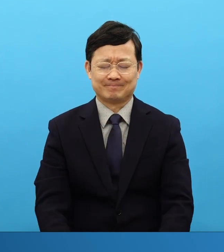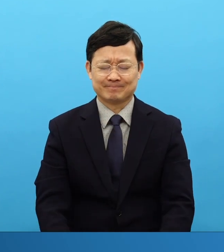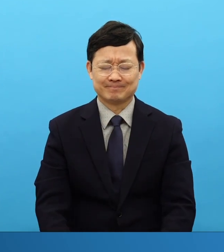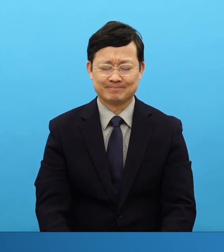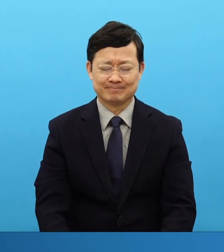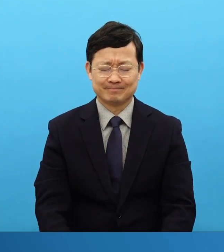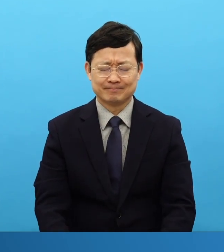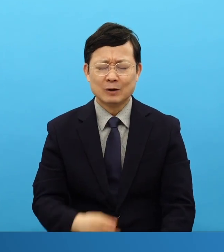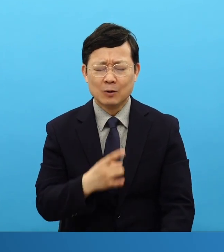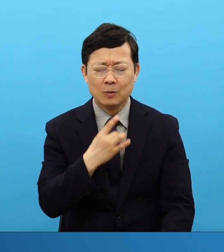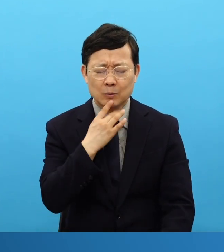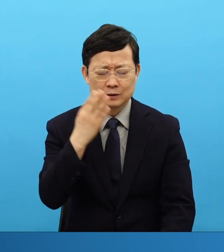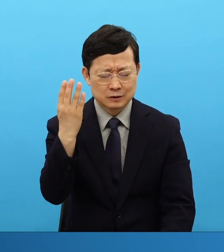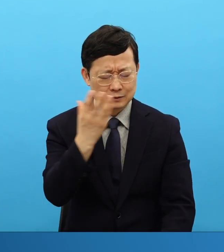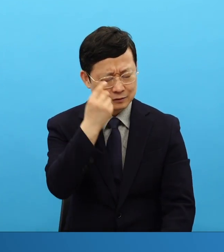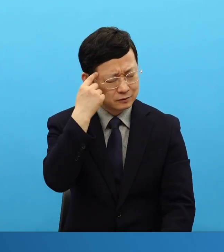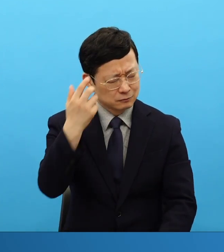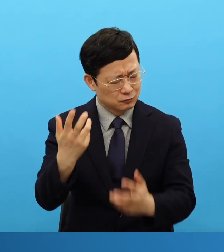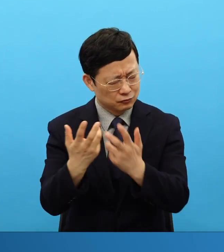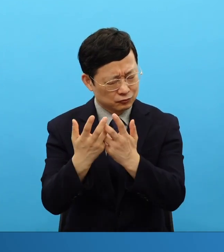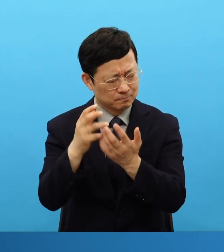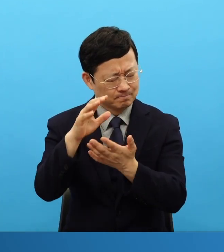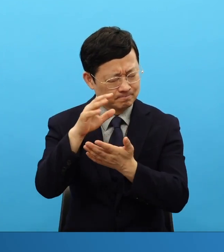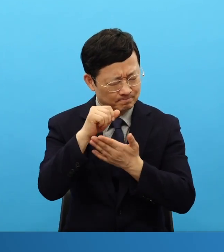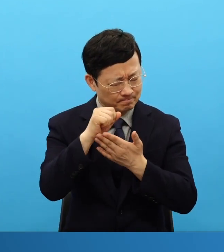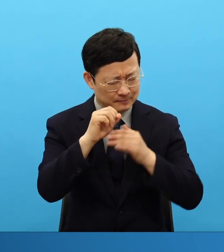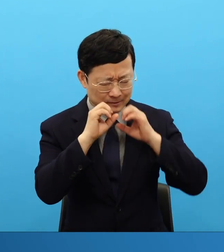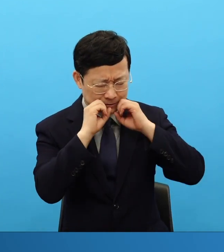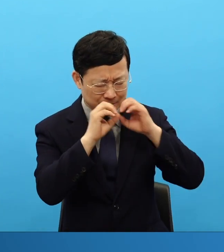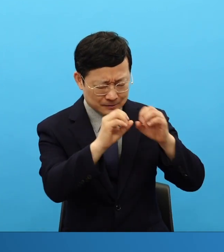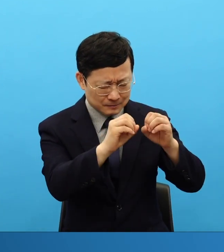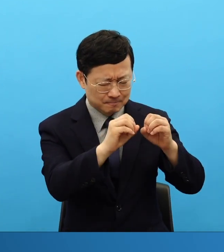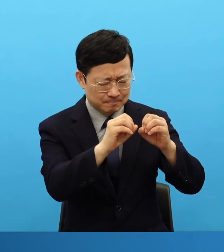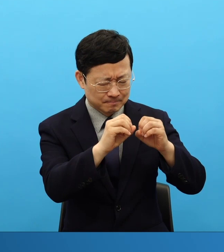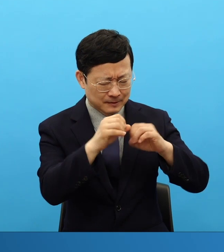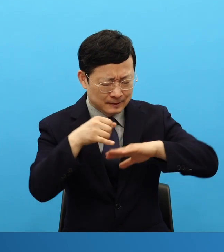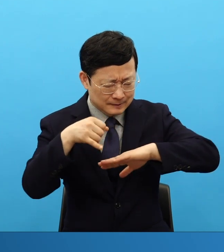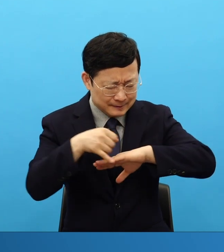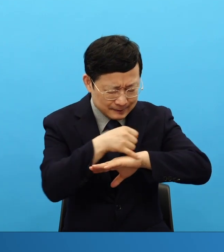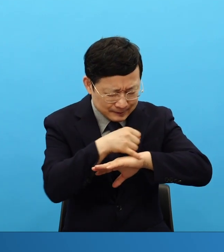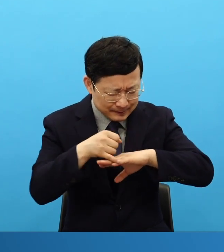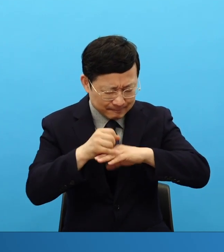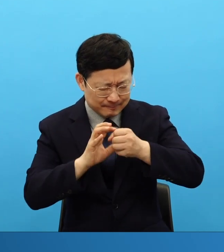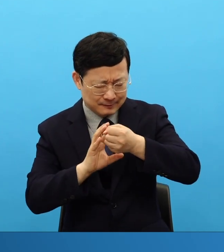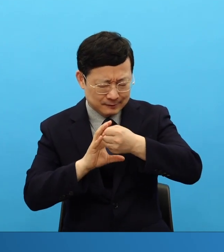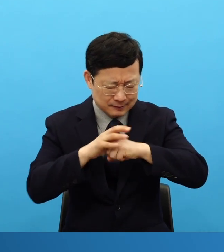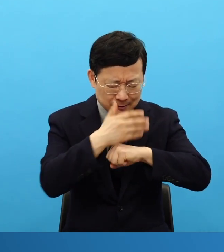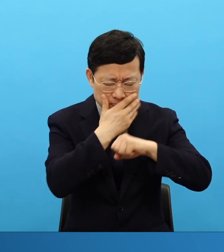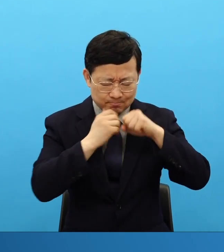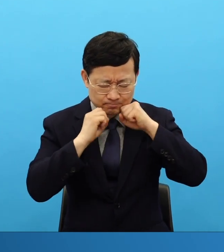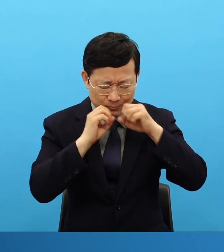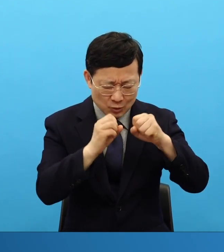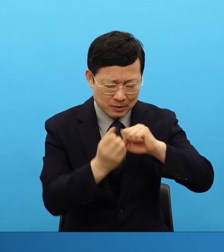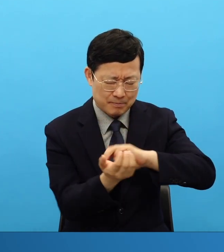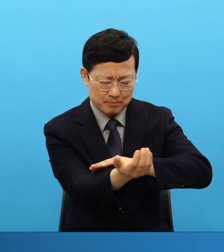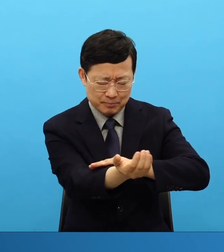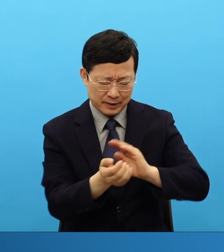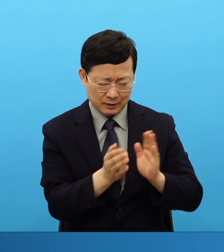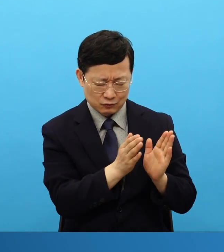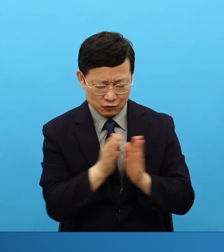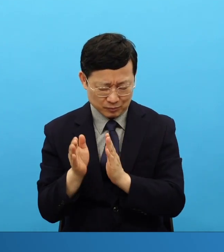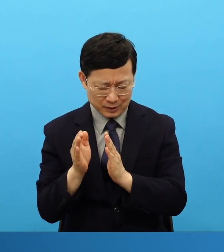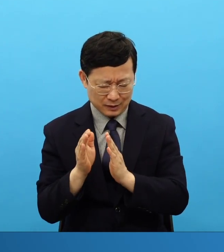ただ神様の国で祈りを設計し祈り生活化できますように。 오직 성령 충만으로 전도를 지단하여 세계 복음화를 준비하게 하여 주옵소서.